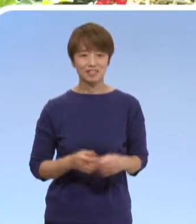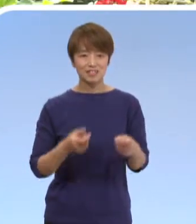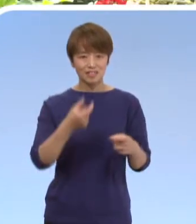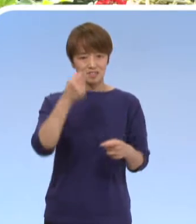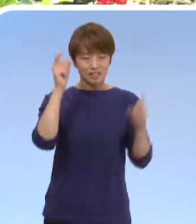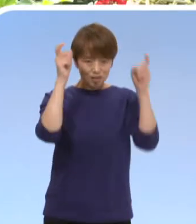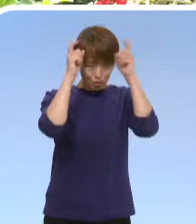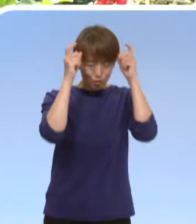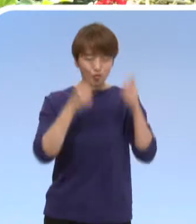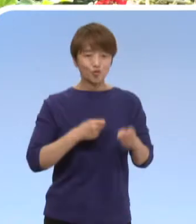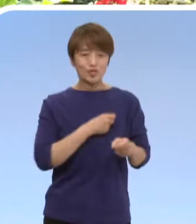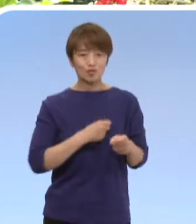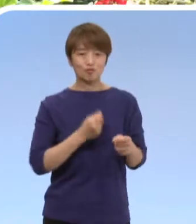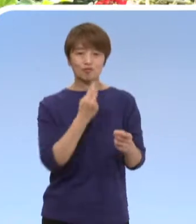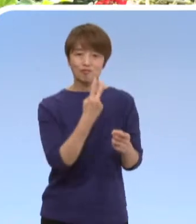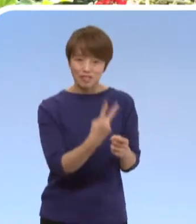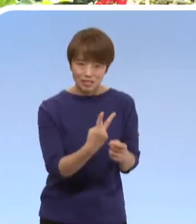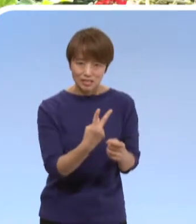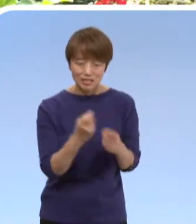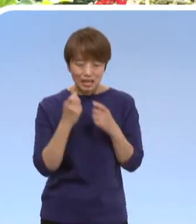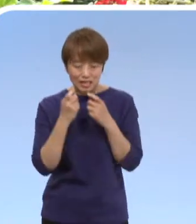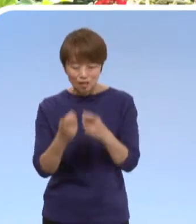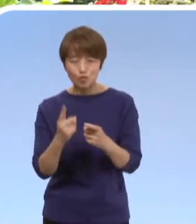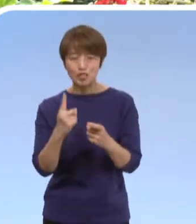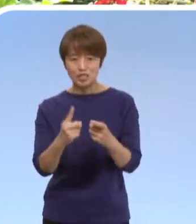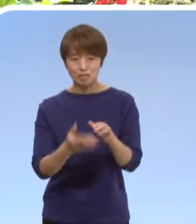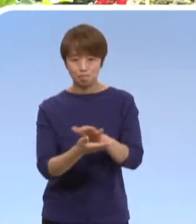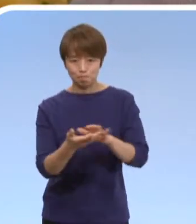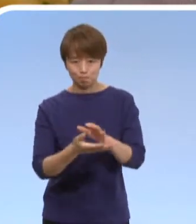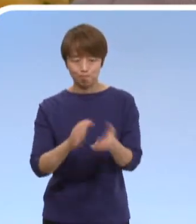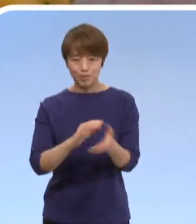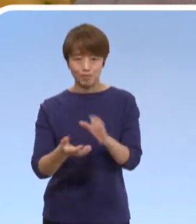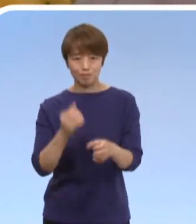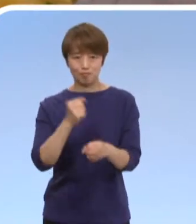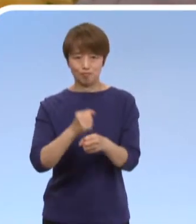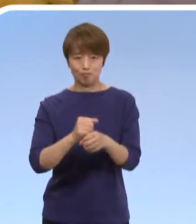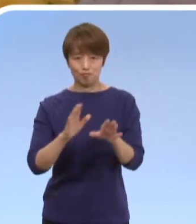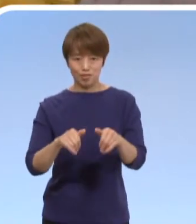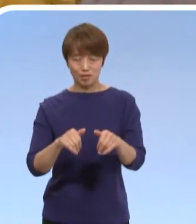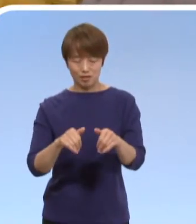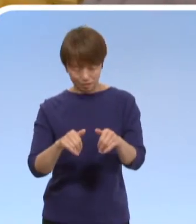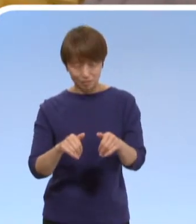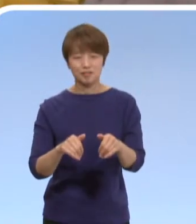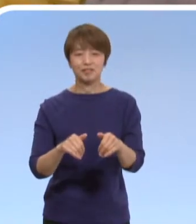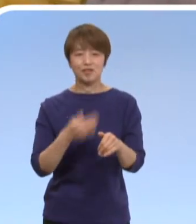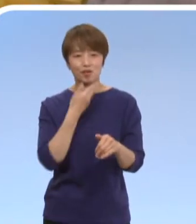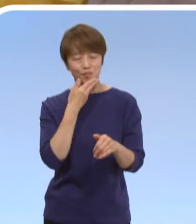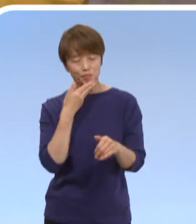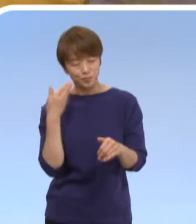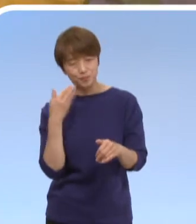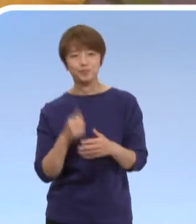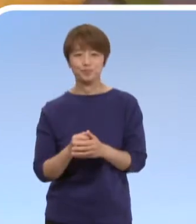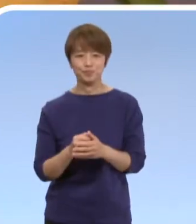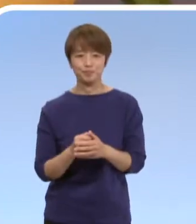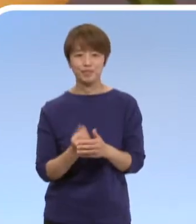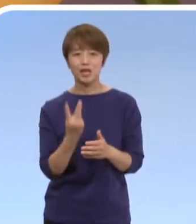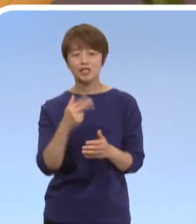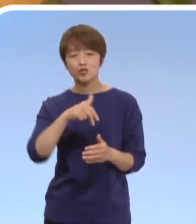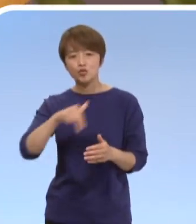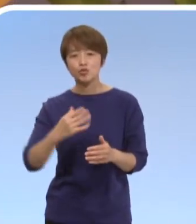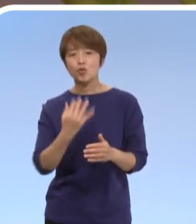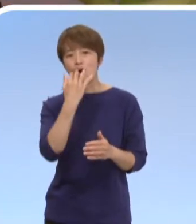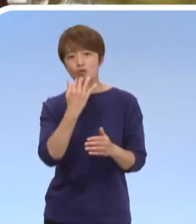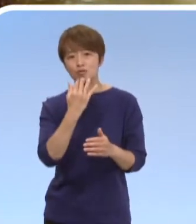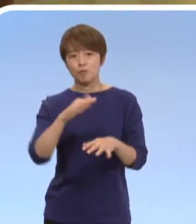牛肉2に対してイノシシのお肉を1使いお肉の旨味がジューシーにこぼれてそこに柚子